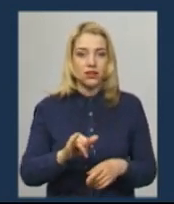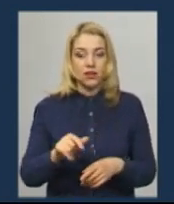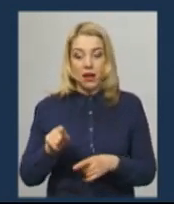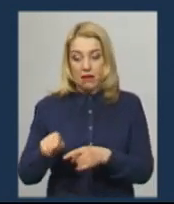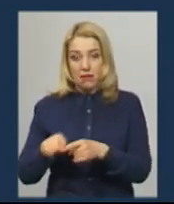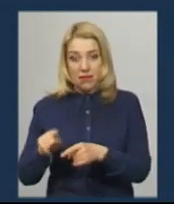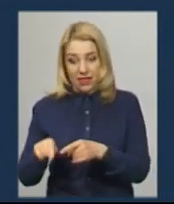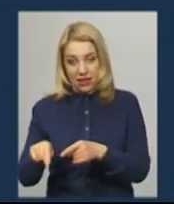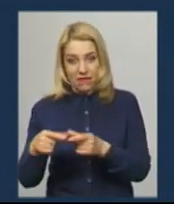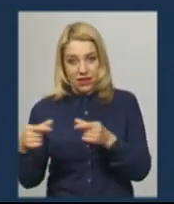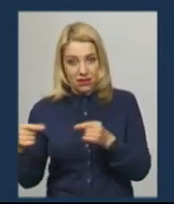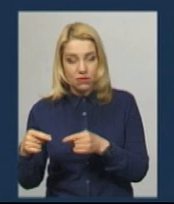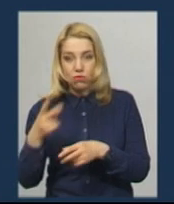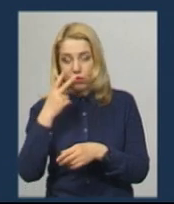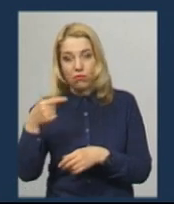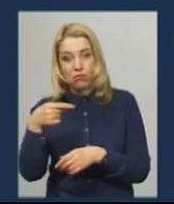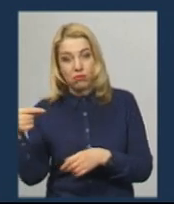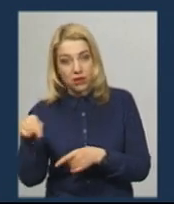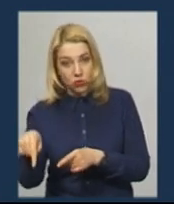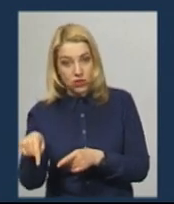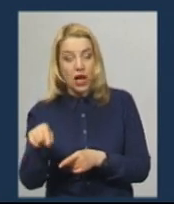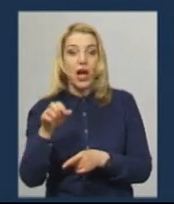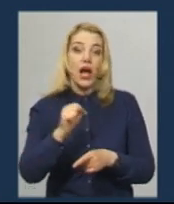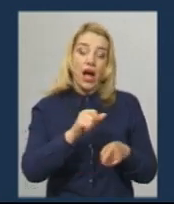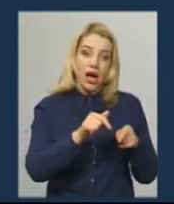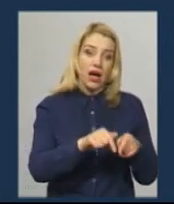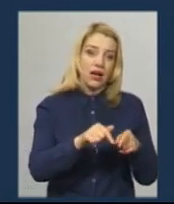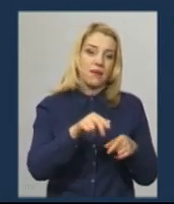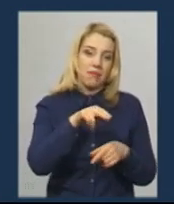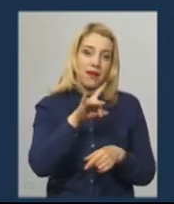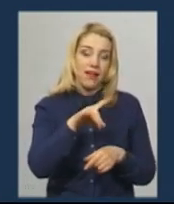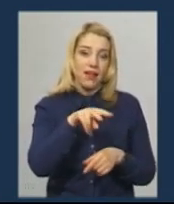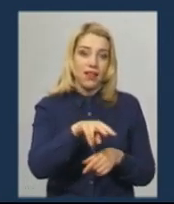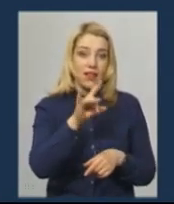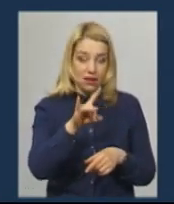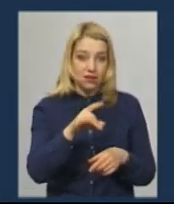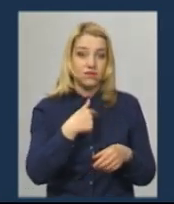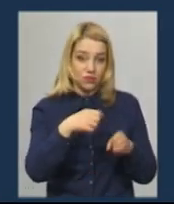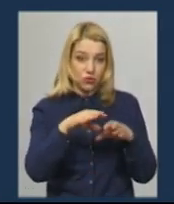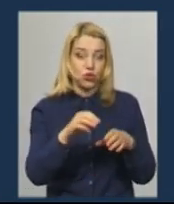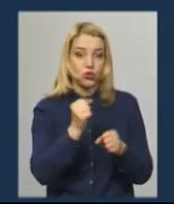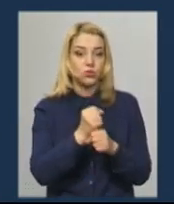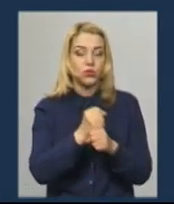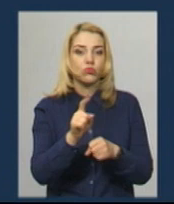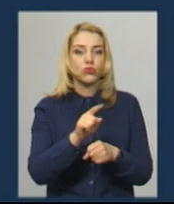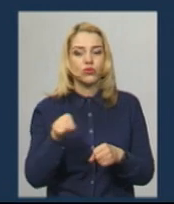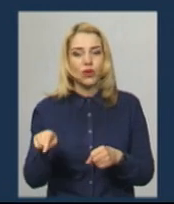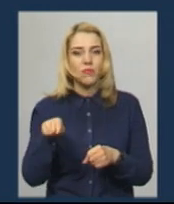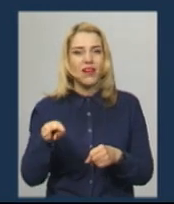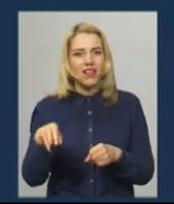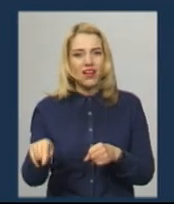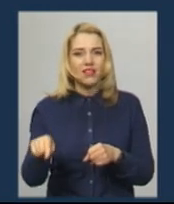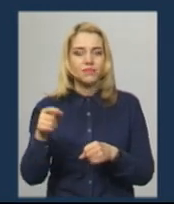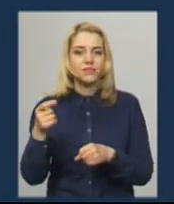показав негативний результат. А вже ПЛР. Рішили зробити так, тому що точність миттєвого тесту десь